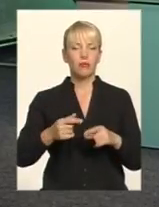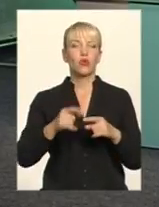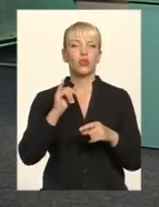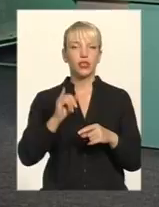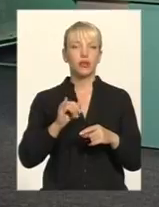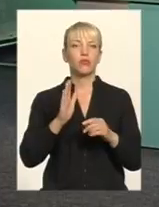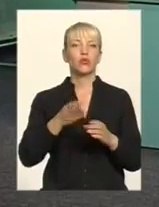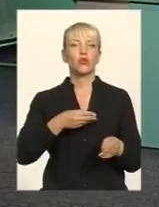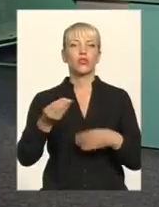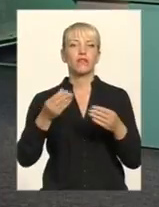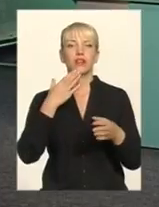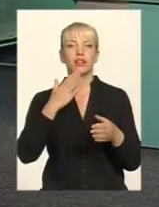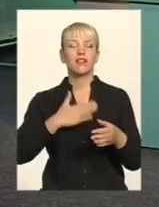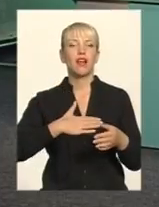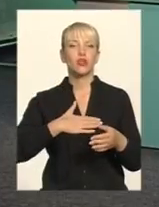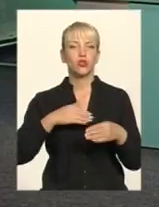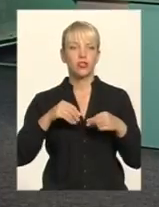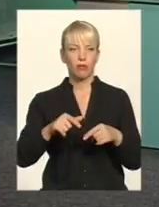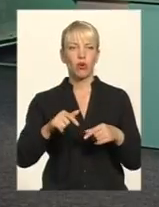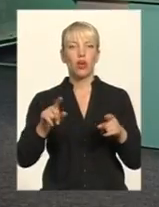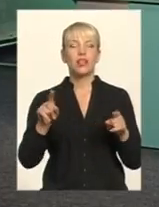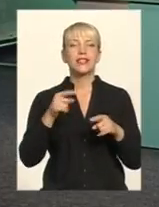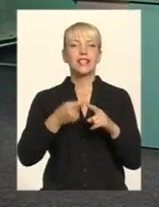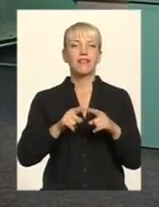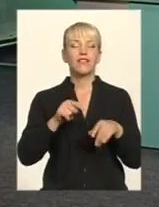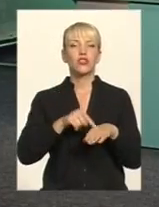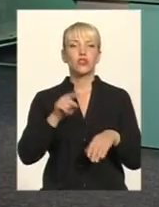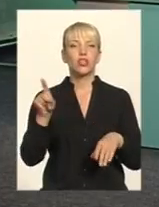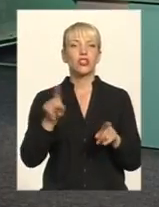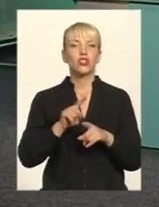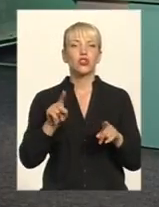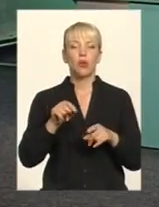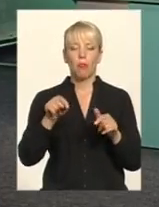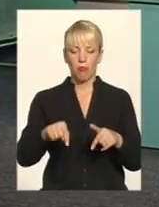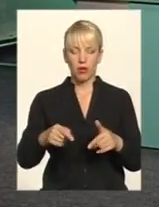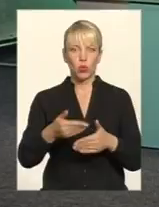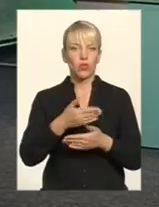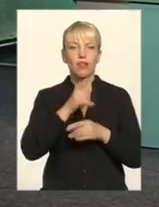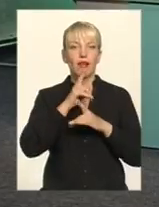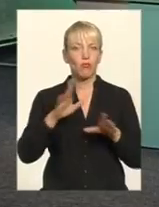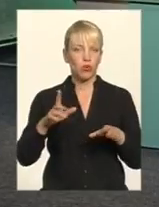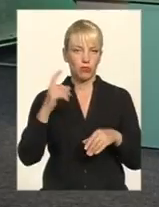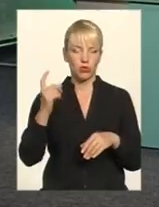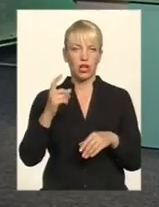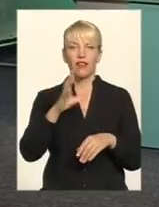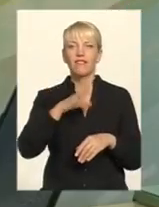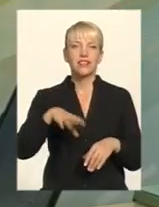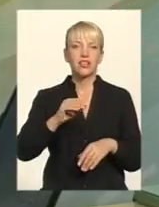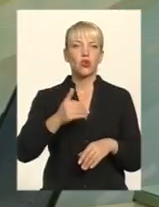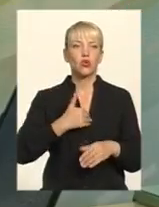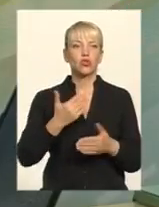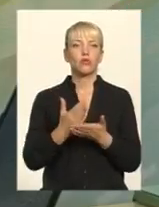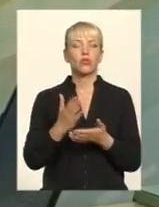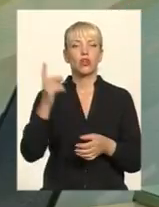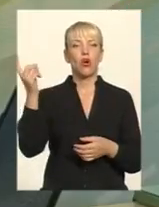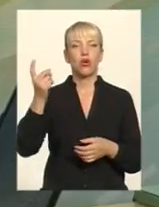це просто відчуття, ми тут не будемо хазяєвами. От люди цього не розуміють. От ми всі хочемо хазяйнувати. Як кажуть,